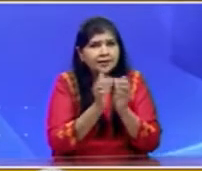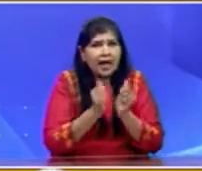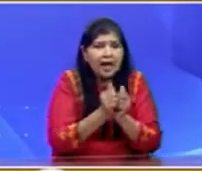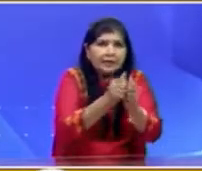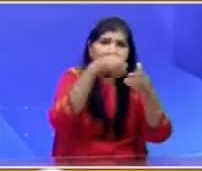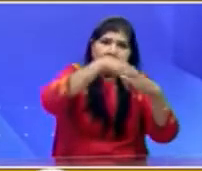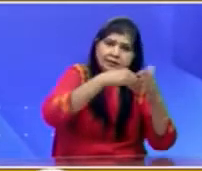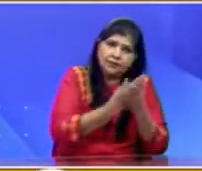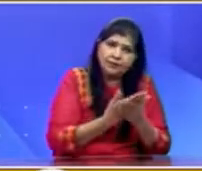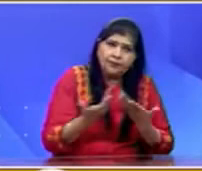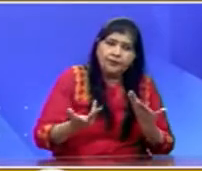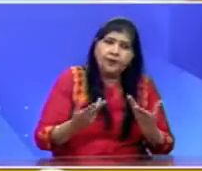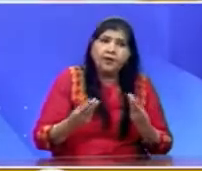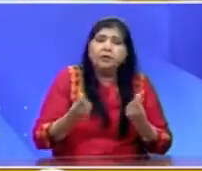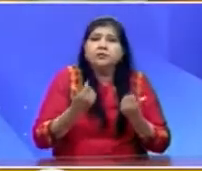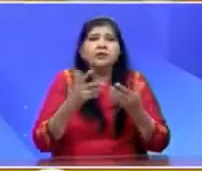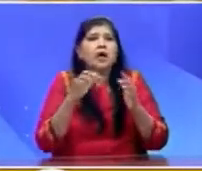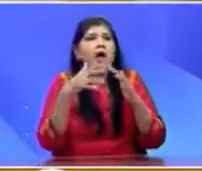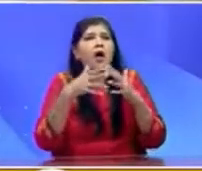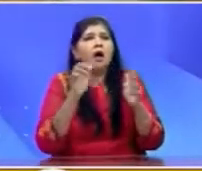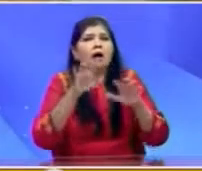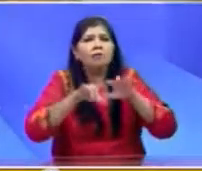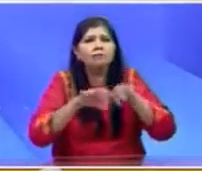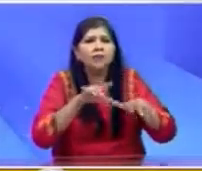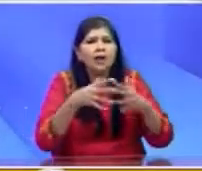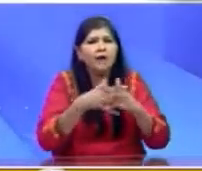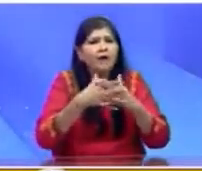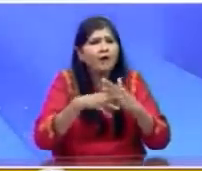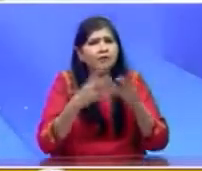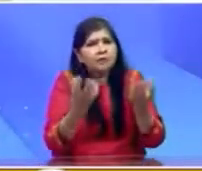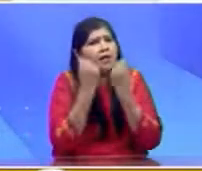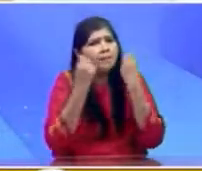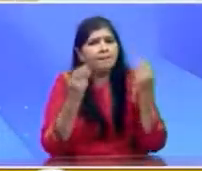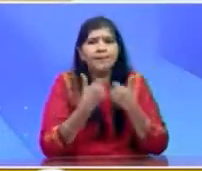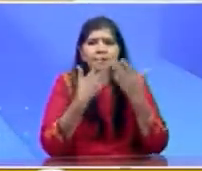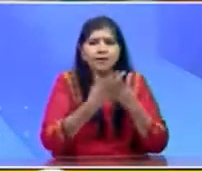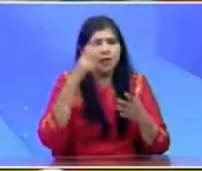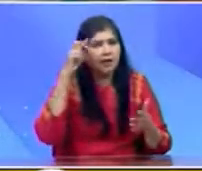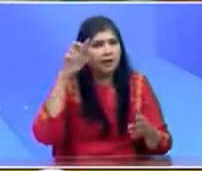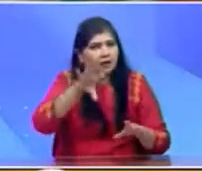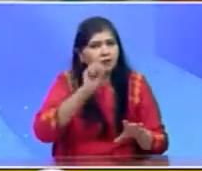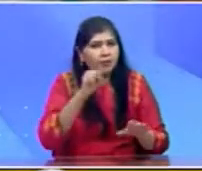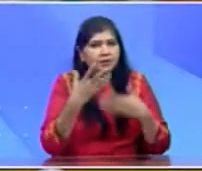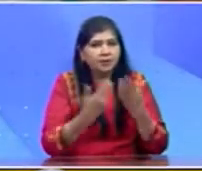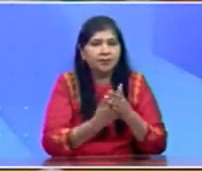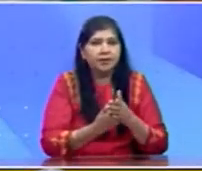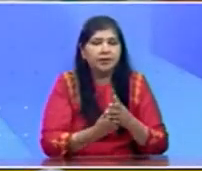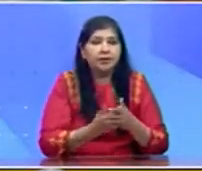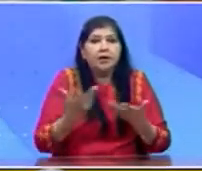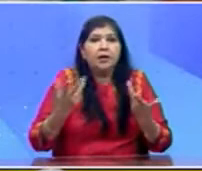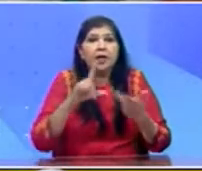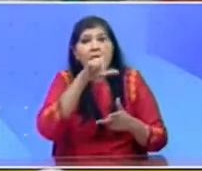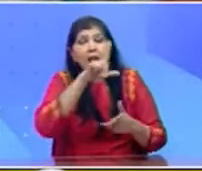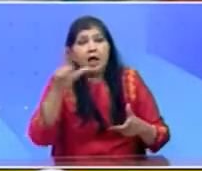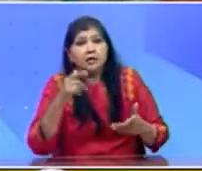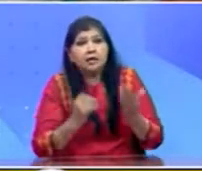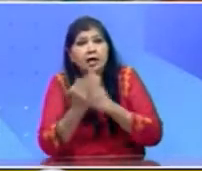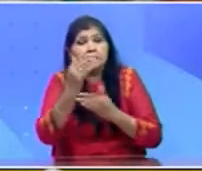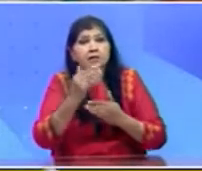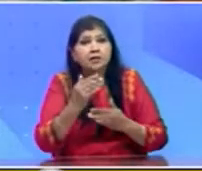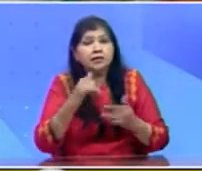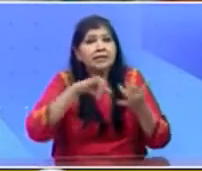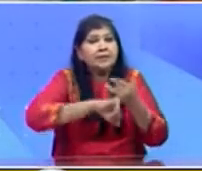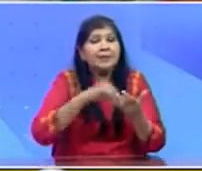पर फ्रीली अवेलेबल है। इस वर्चुअल हर्बेरियम पर अभी लाख से अधिक